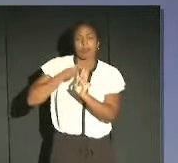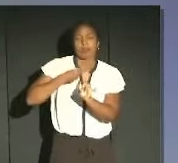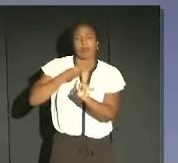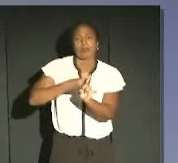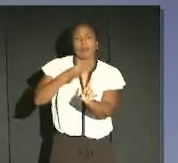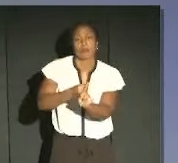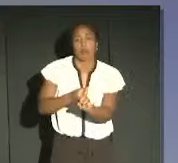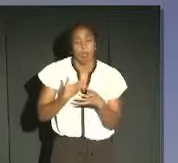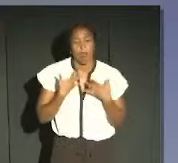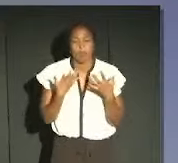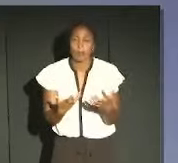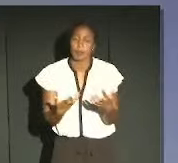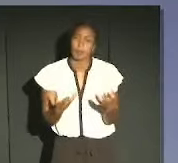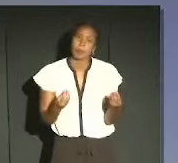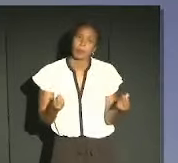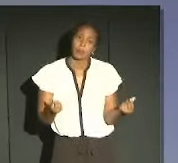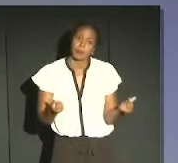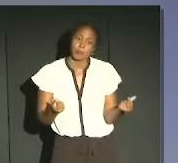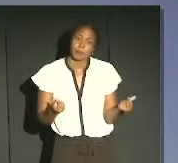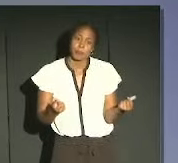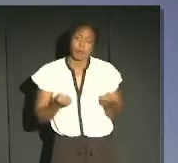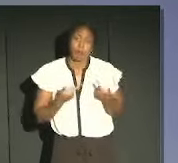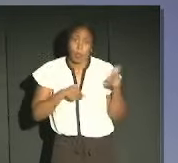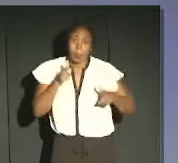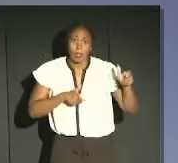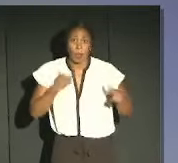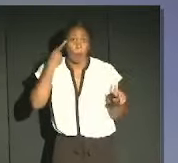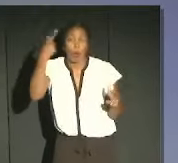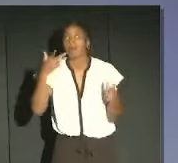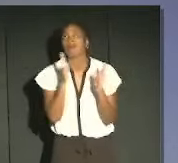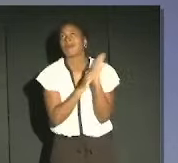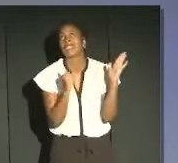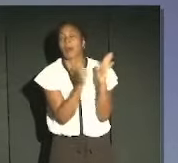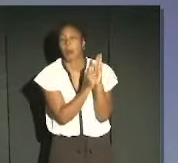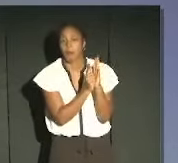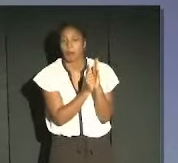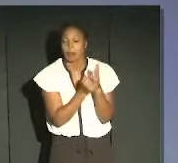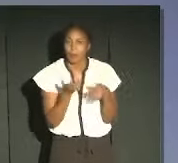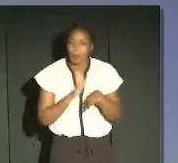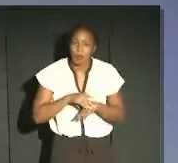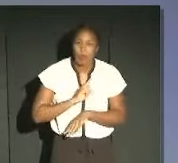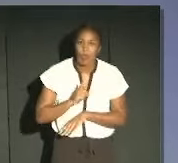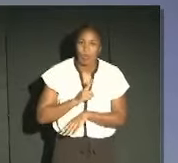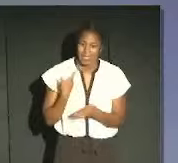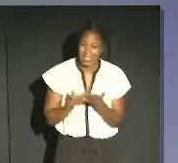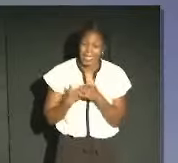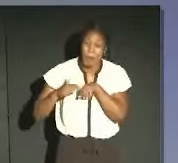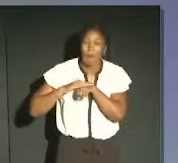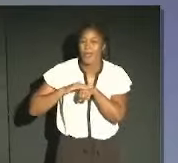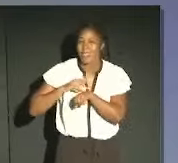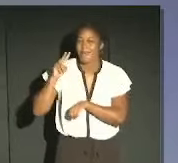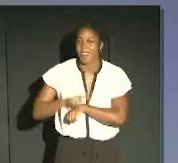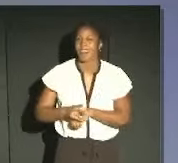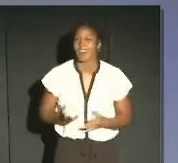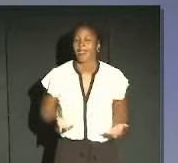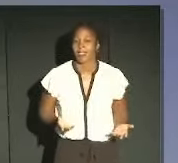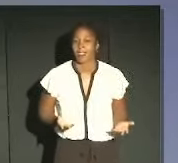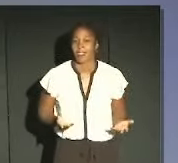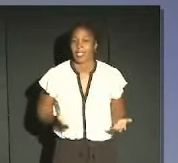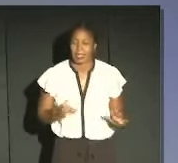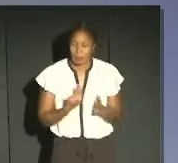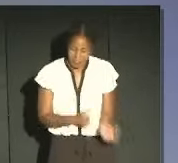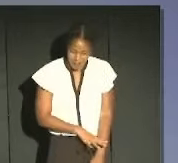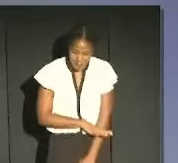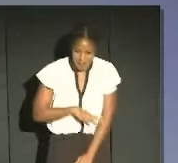obtenir quelque chose dont certains pensent qu'il est symbolique mais qu'il est en réalité hautement politique je suis fire que